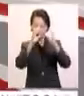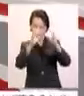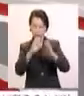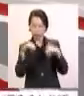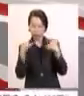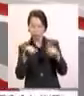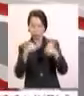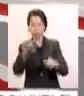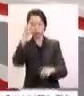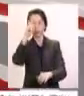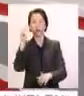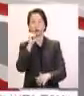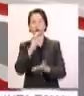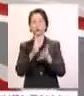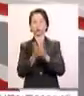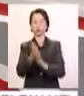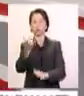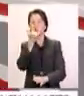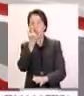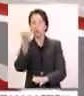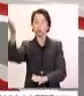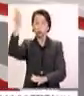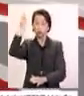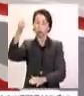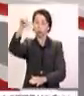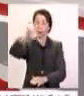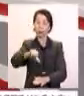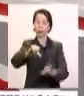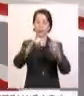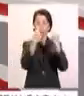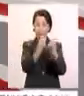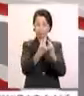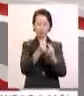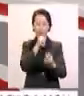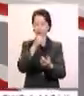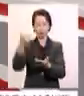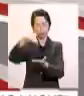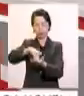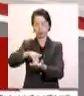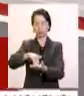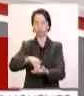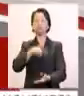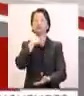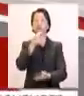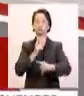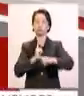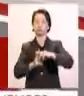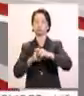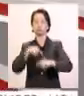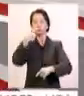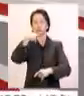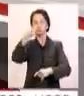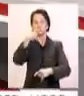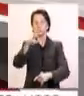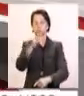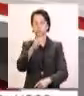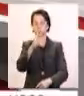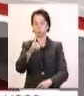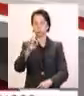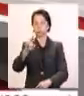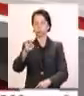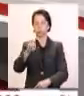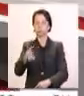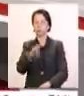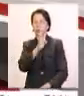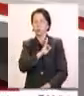Kami sudah mengenali corak permainan Vietnam. Justru kesilapan ketika tewas di peringkat kumpulan tidak akan berulang. Nada positif itu disuarakan Muhammad Sumareh